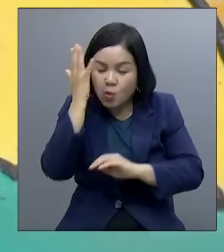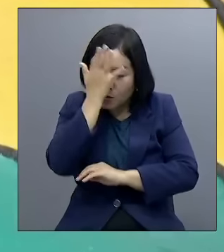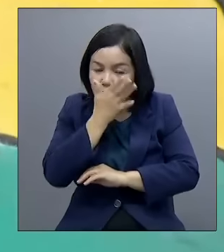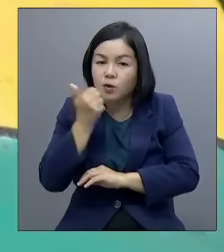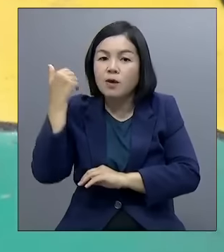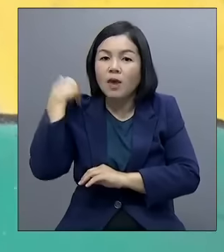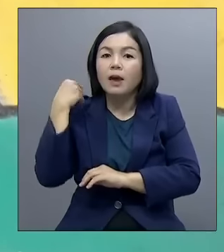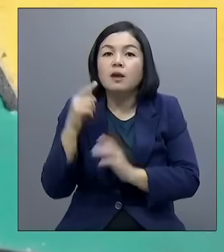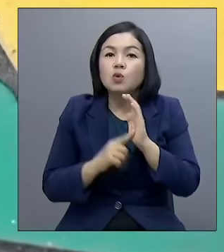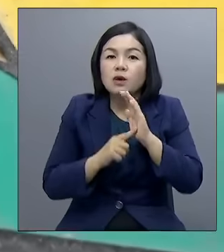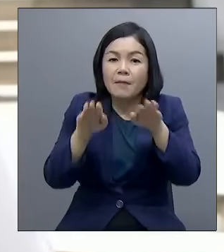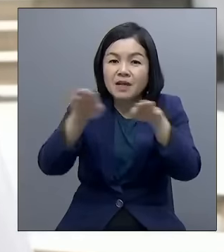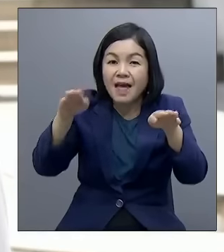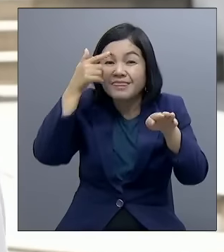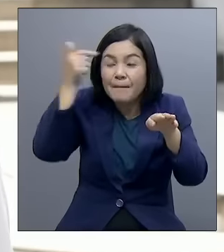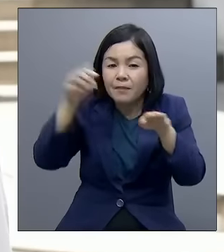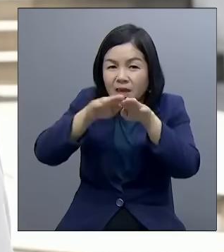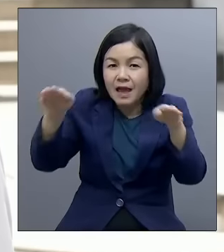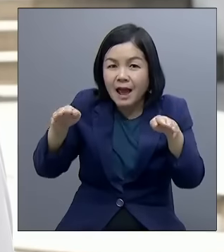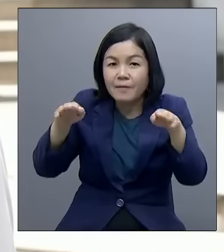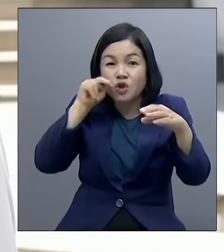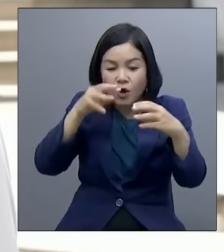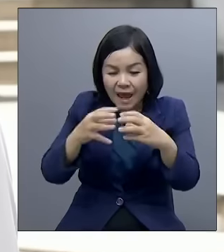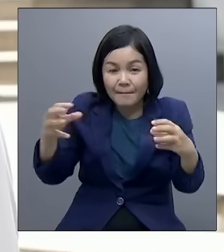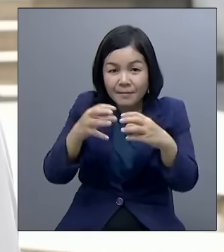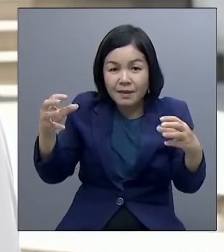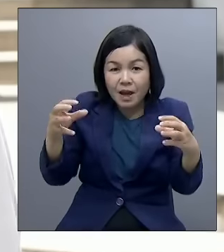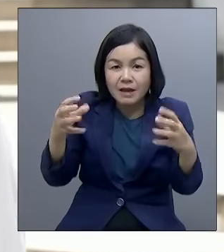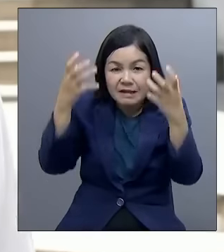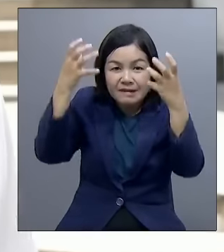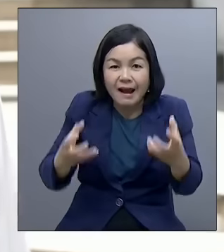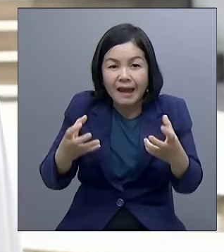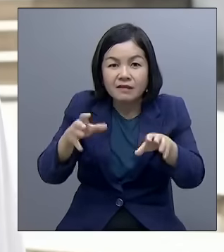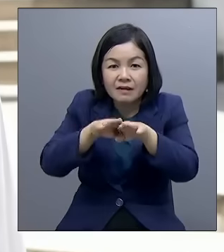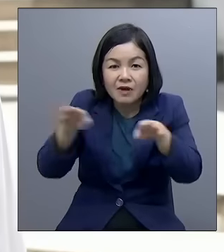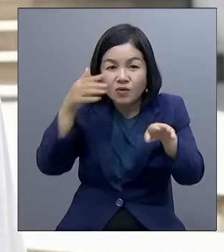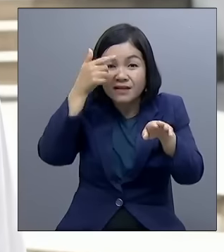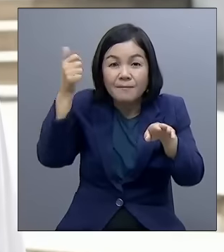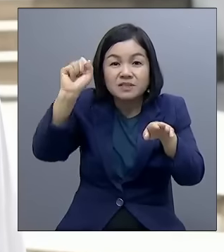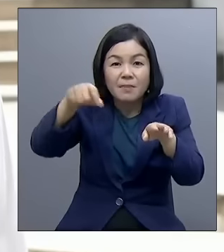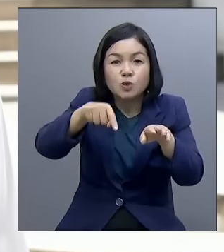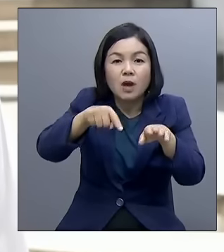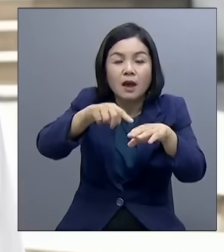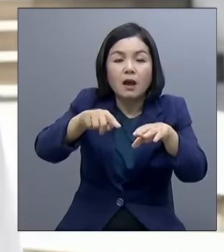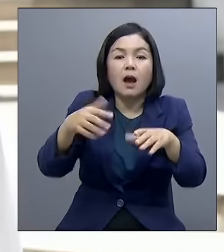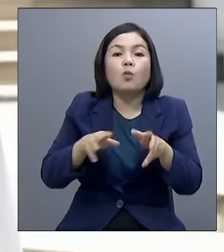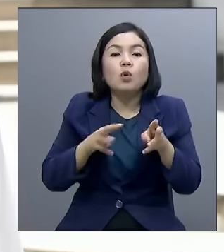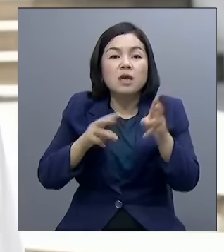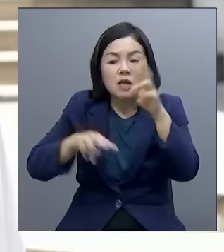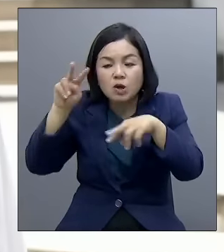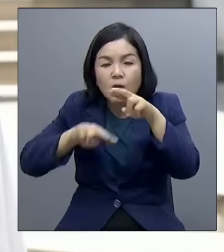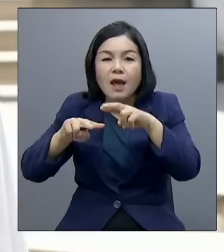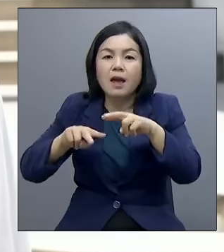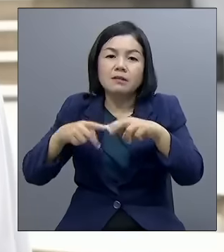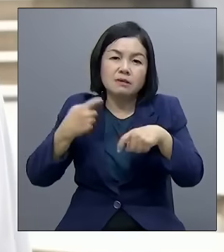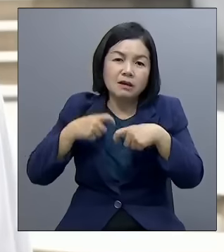างเช่นฝาบ่อเนี่ยเดิมมันเป็นฝาบ่อคอนกรีตซึ่งในลักษณะของการบำรุงรักษาเนี่ยมันมีปัญหาเรื่